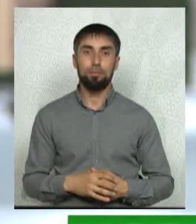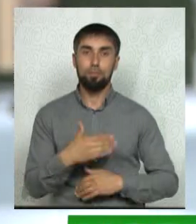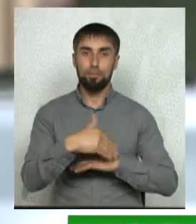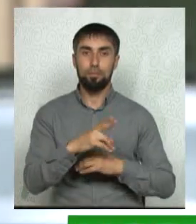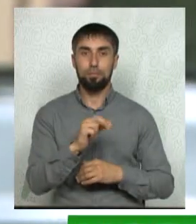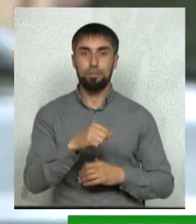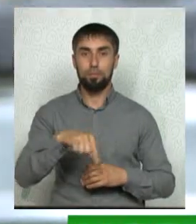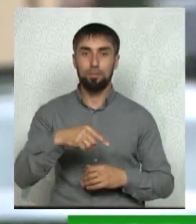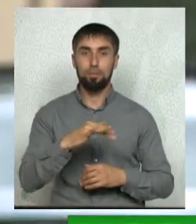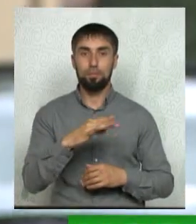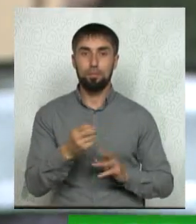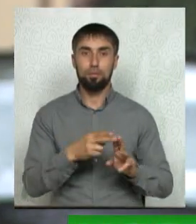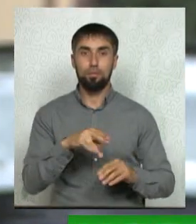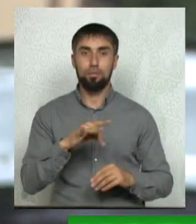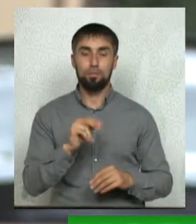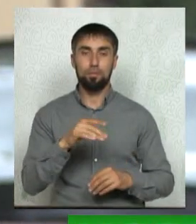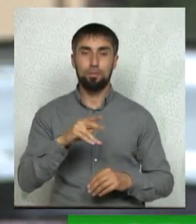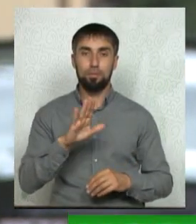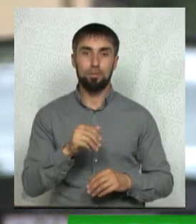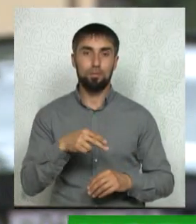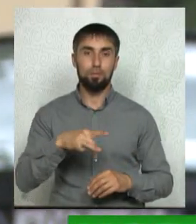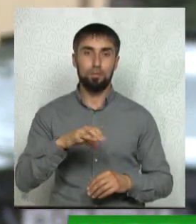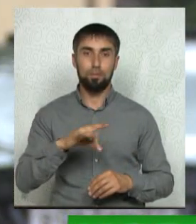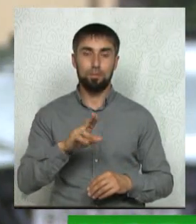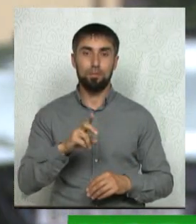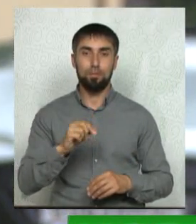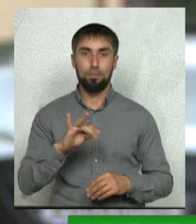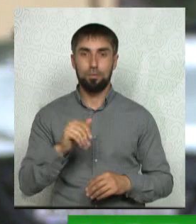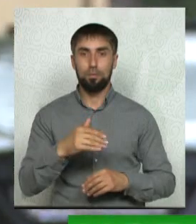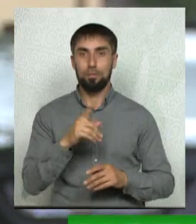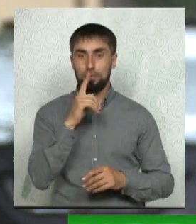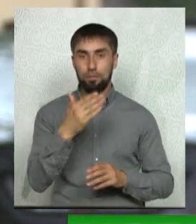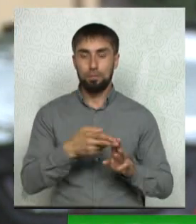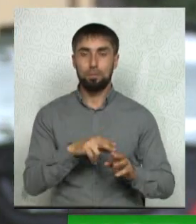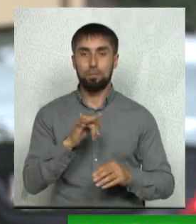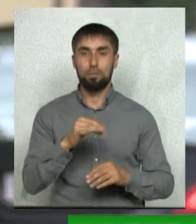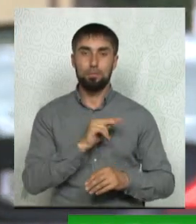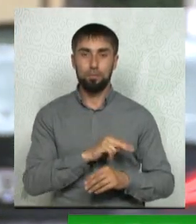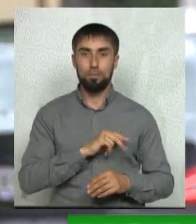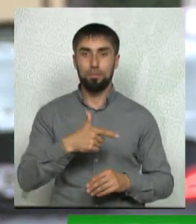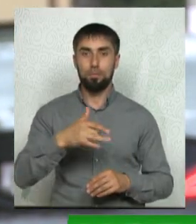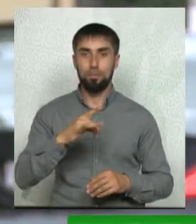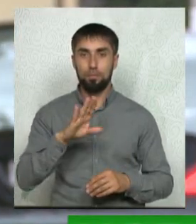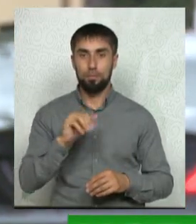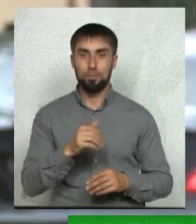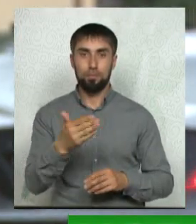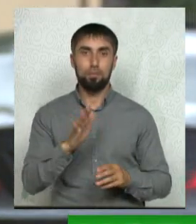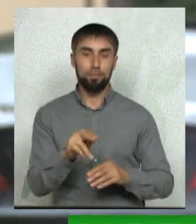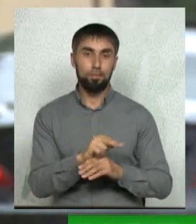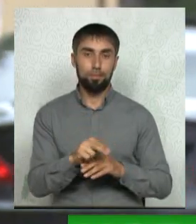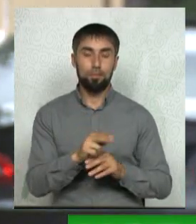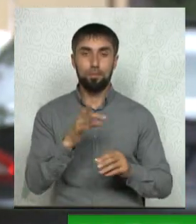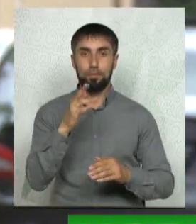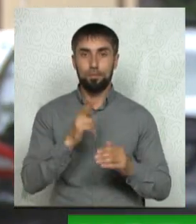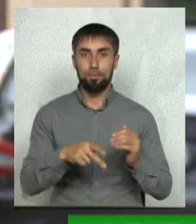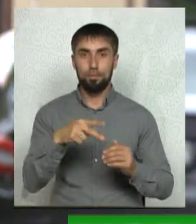Улицы Карабулака, Фрунзе, Пушкина, Зязикова, Промысловая, Балкоева, Нефтяная, Рабочая, Градусова. 5 из них начнут благоустраивать до